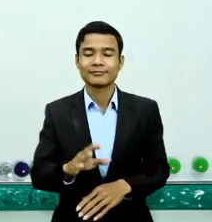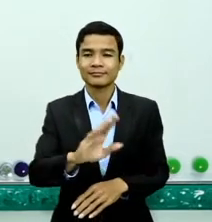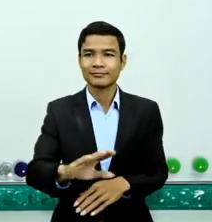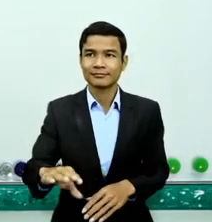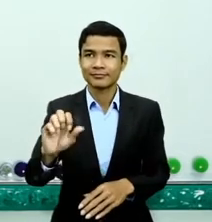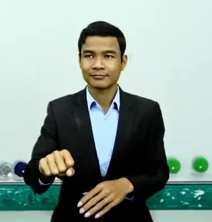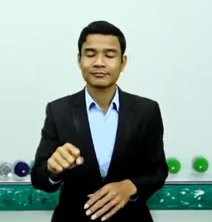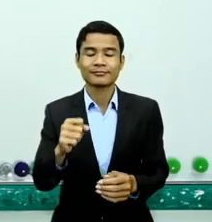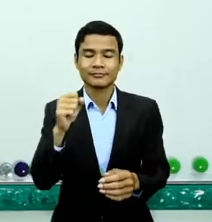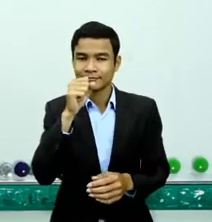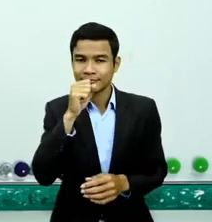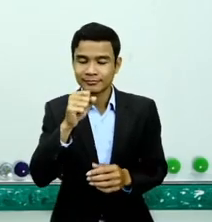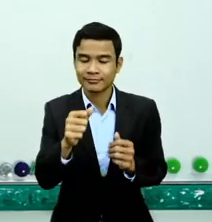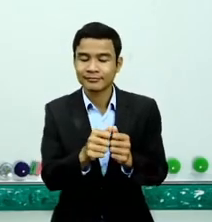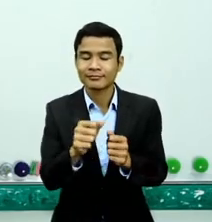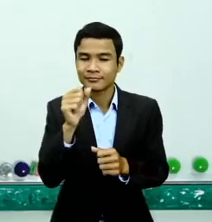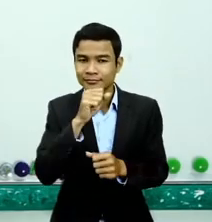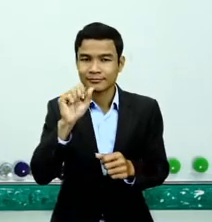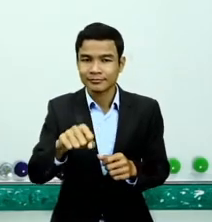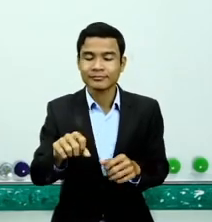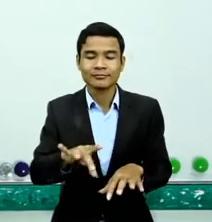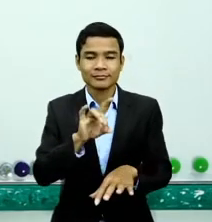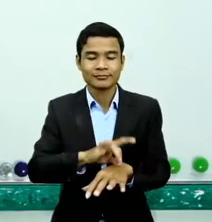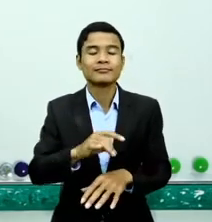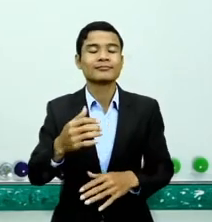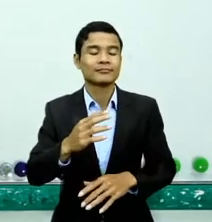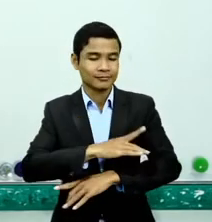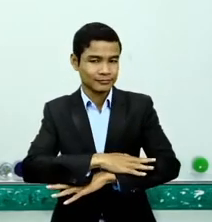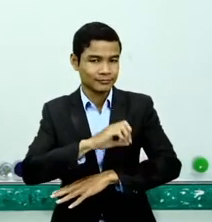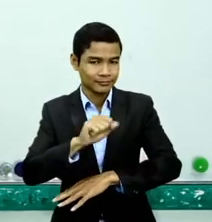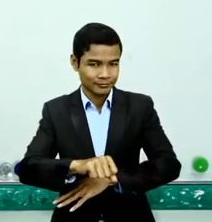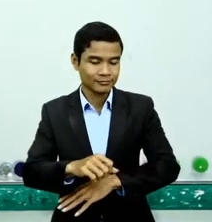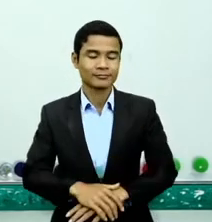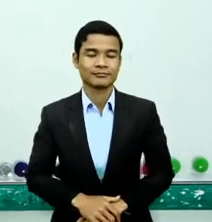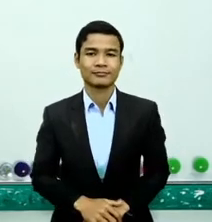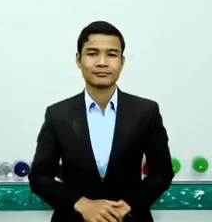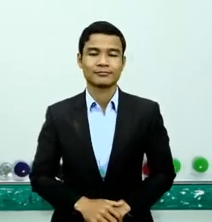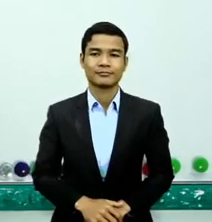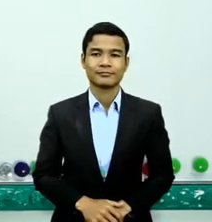con ai chỉ đến chùm riêng đi nơi bê con tùm nê ba nà con ná chà